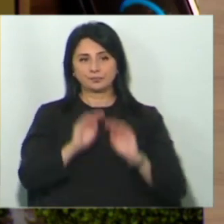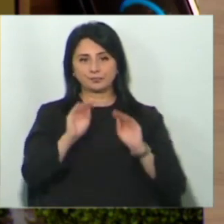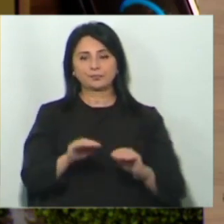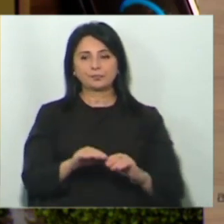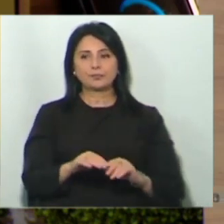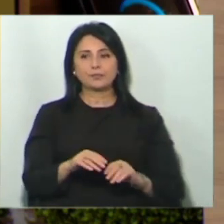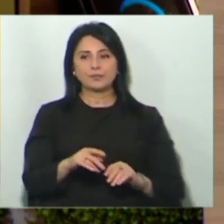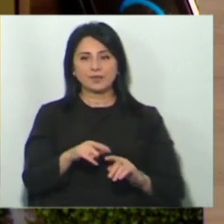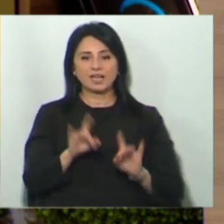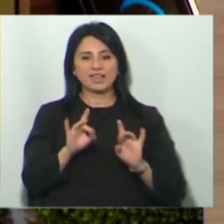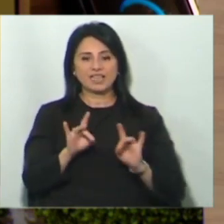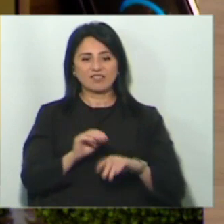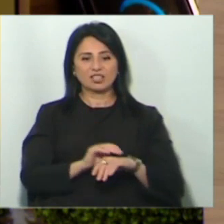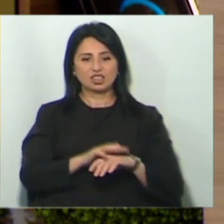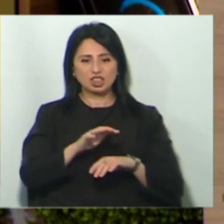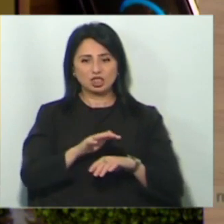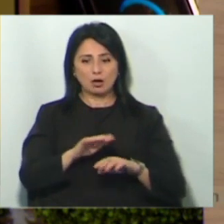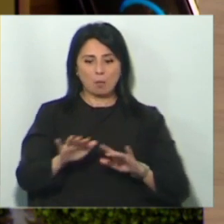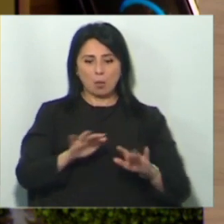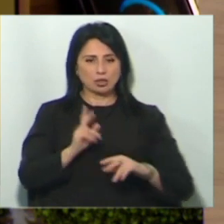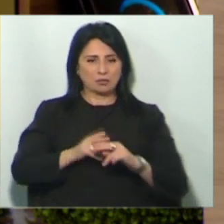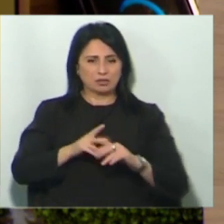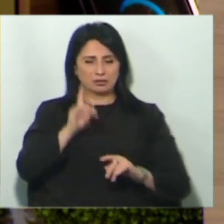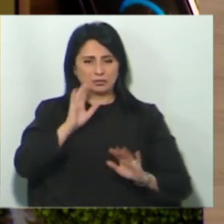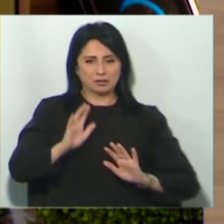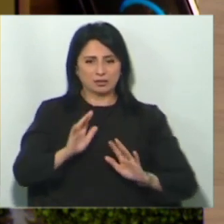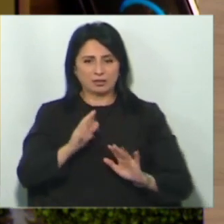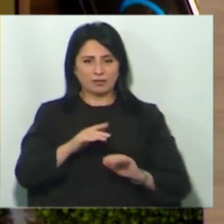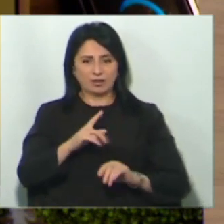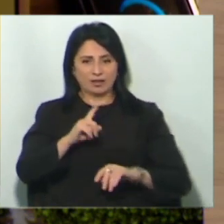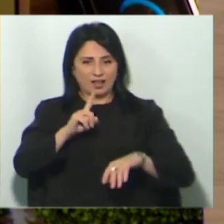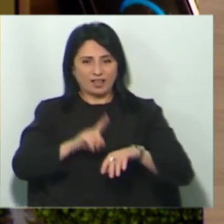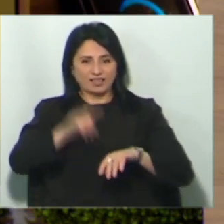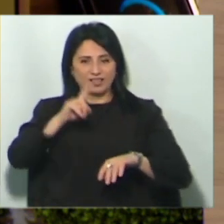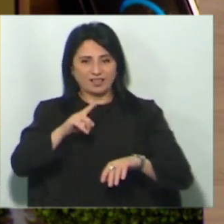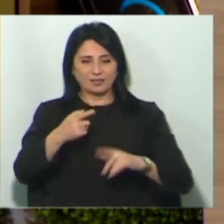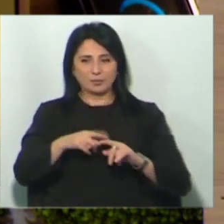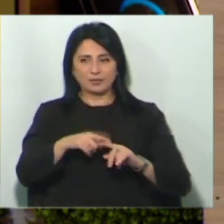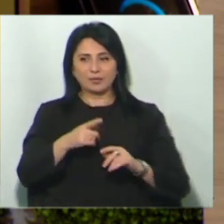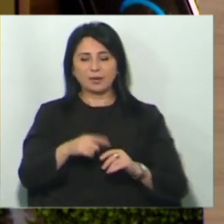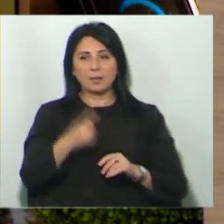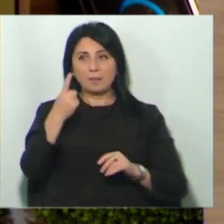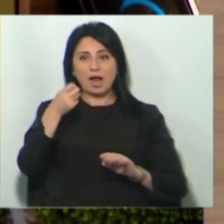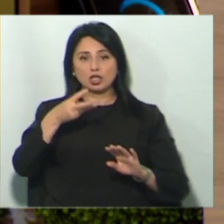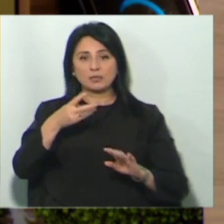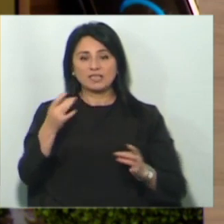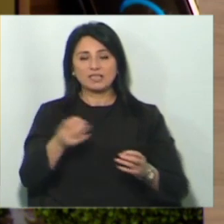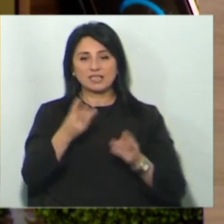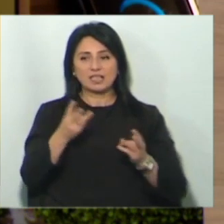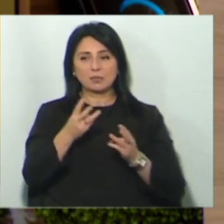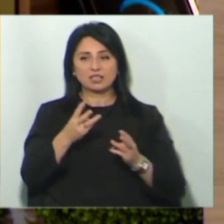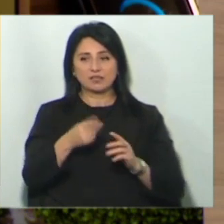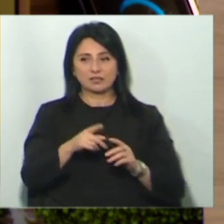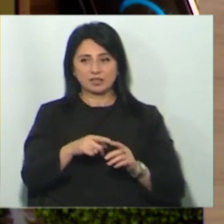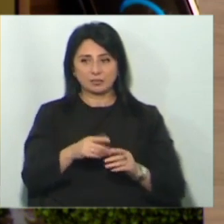მატულობს. გარდა ტკივილის შეშუპებისა, მოძრაობაში შეზღუდვა არის. ძალიან იშვიათია ხოლმე მარტო მზის დამწრობა,